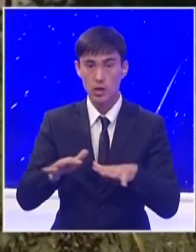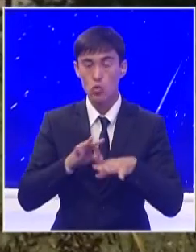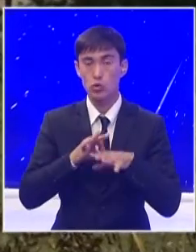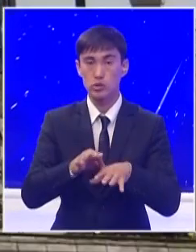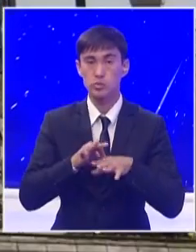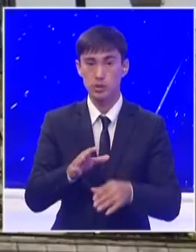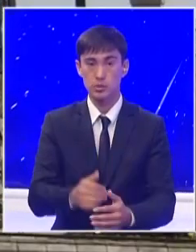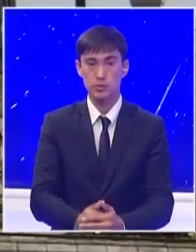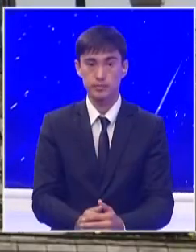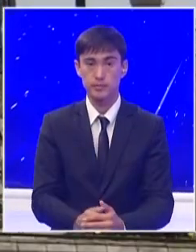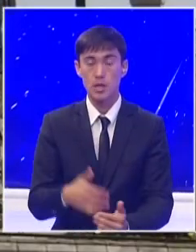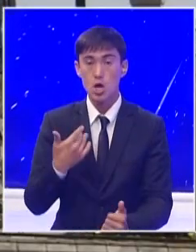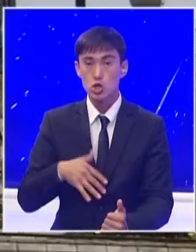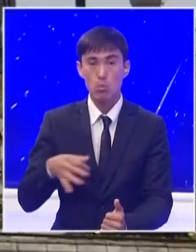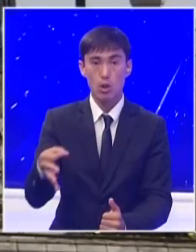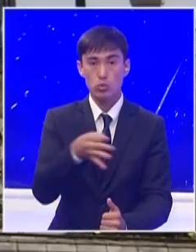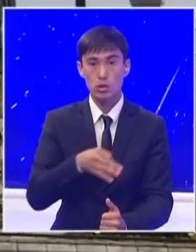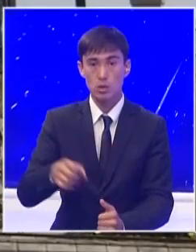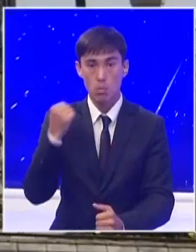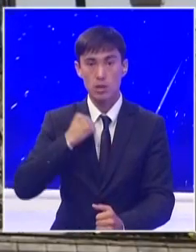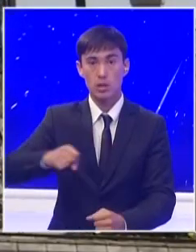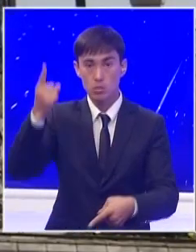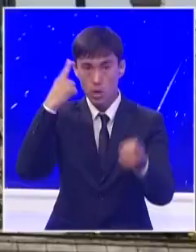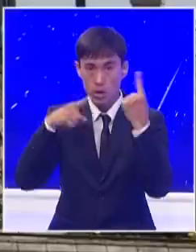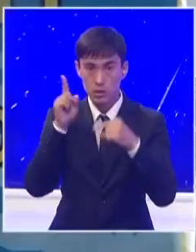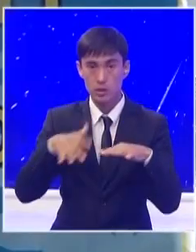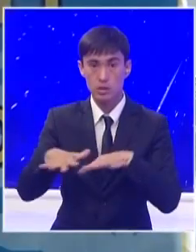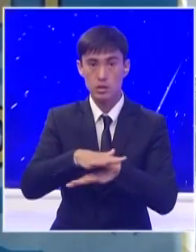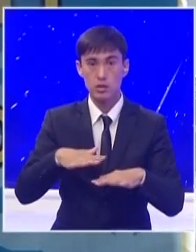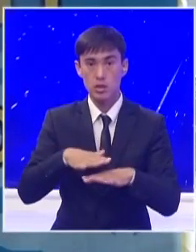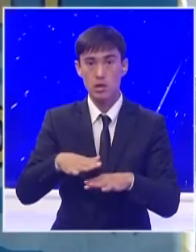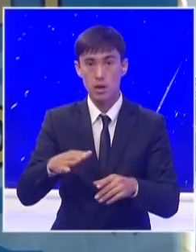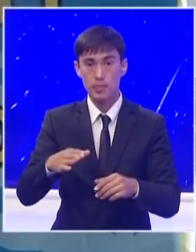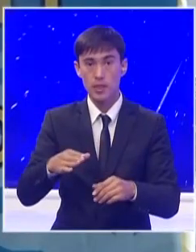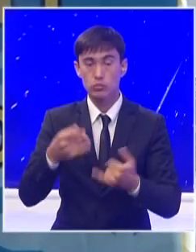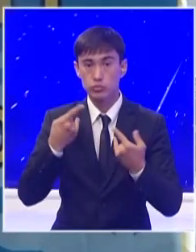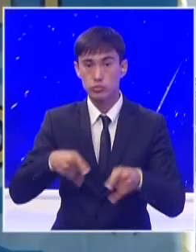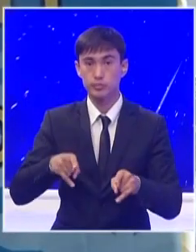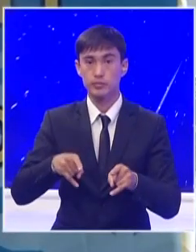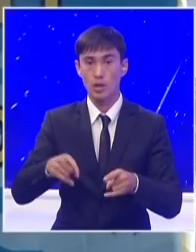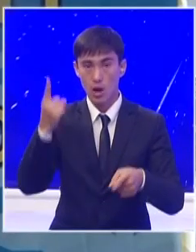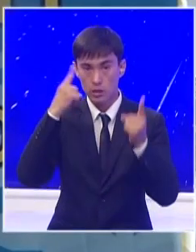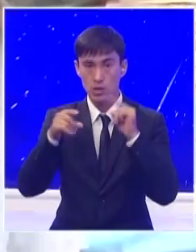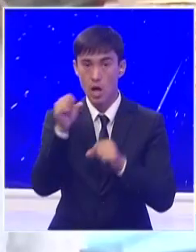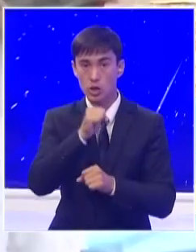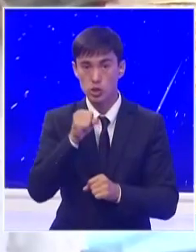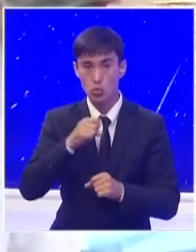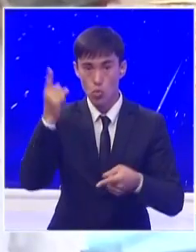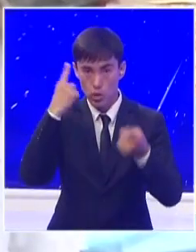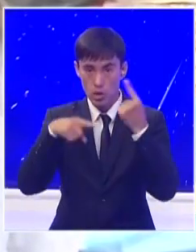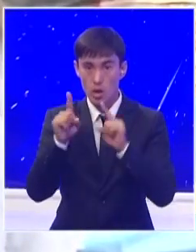өткізіп жатырмыз. Жамбыл ауданы батырлар мен ақындар елі. Аймақ тумалары бағзыдан ақындығы, әншілігі,